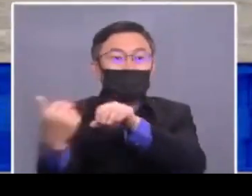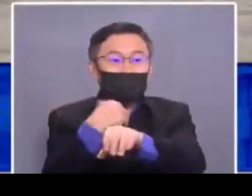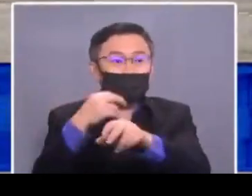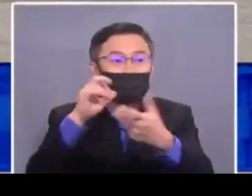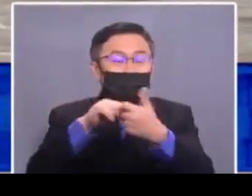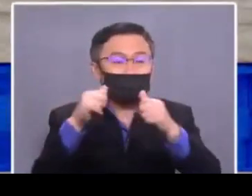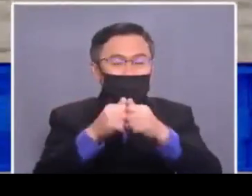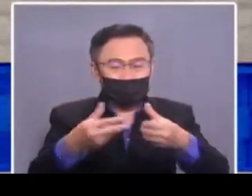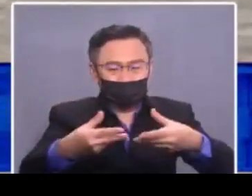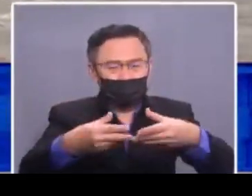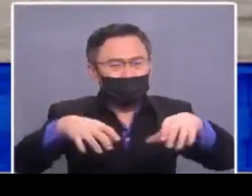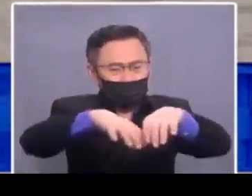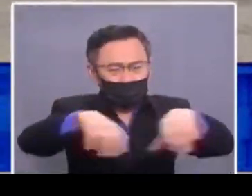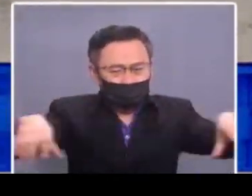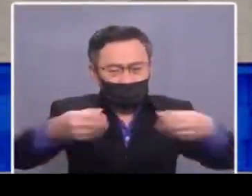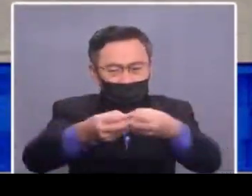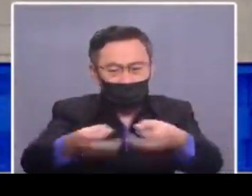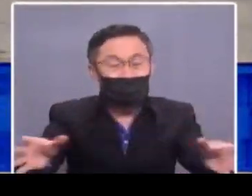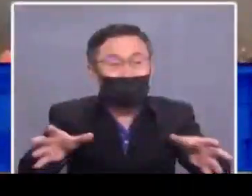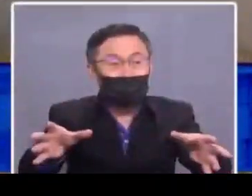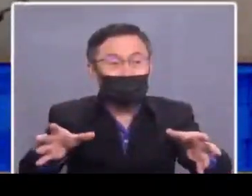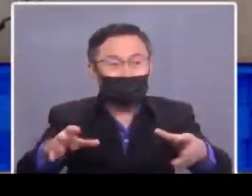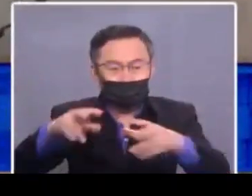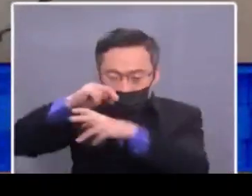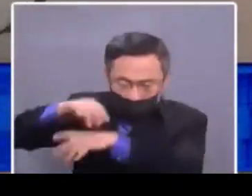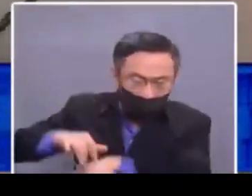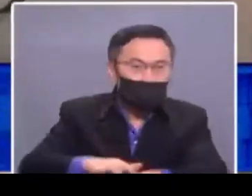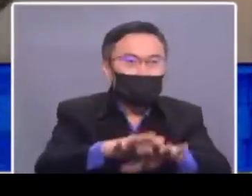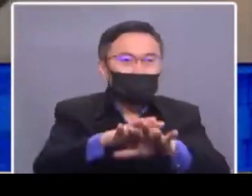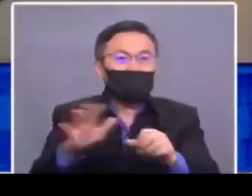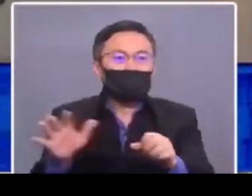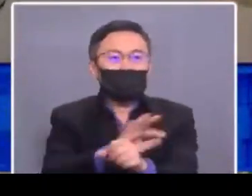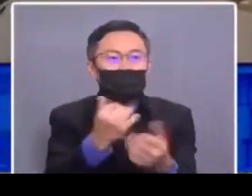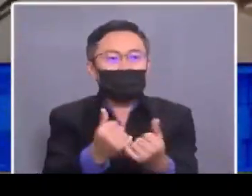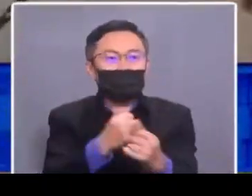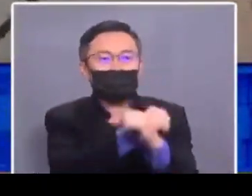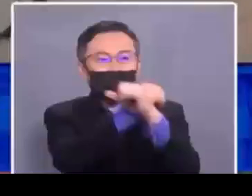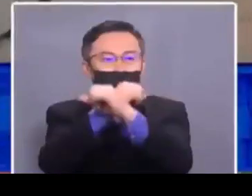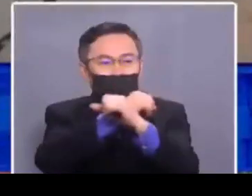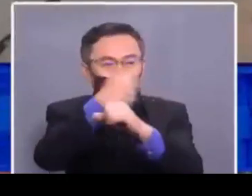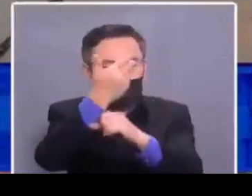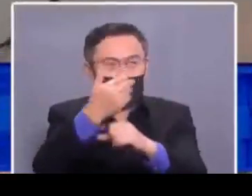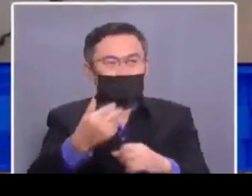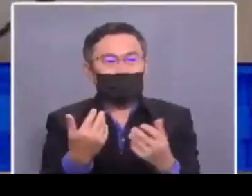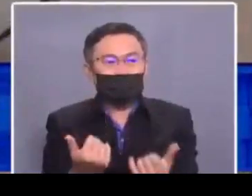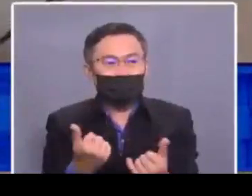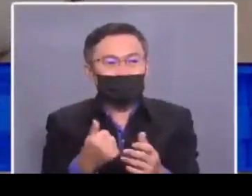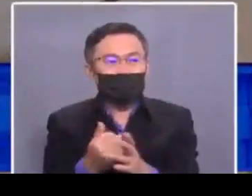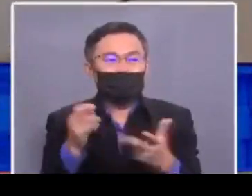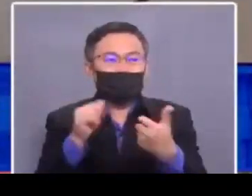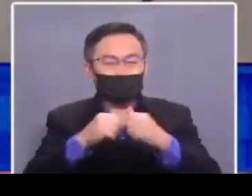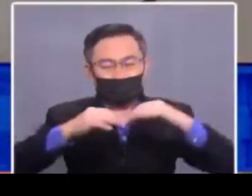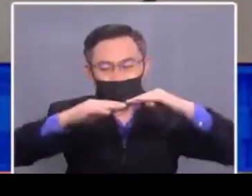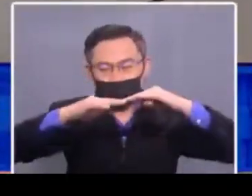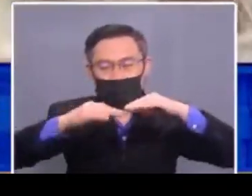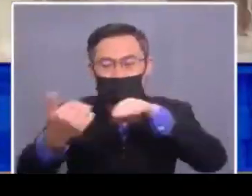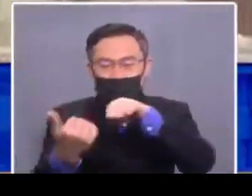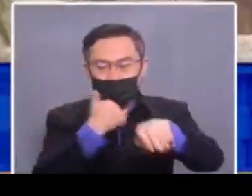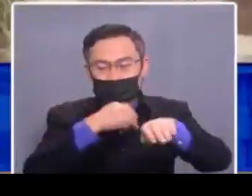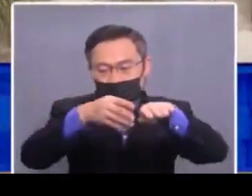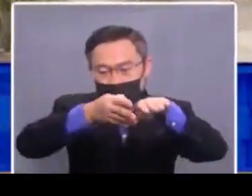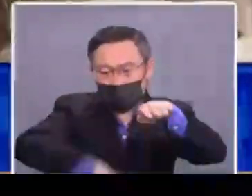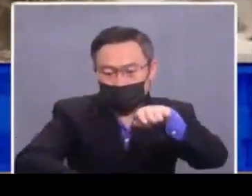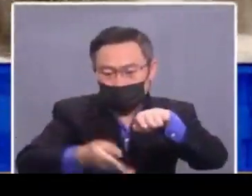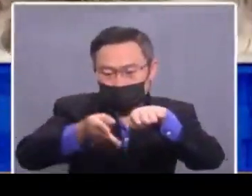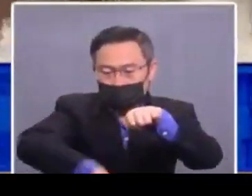ณนี้มันชำรุดเสียหายไปแล้วก็เลยทำให้น้ำไหลบ่าข้ามถนนมาและนอกจากนี้เนี่ยนะคะผิวการจราจรหลายจุดก็เริ่มชำรุ